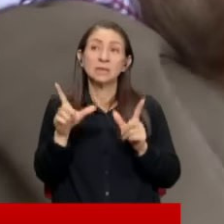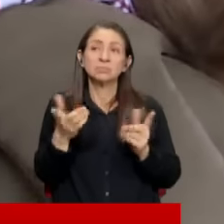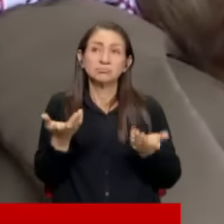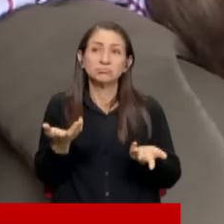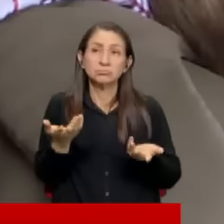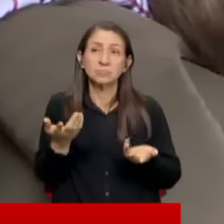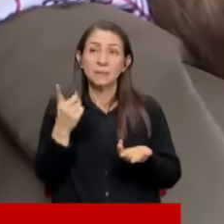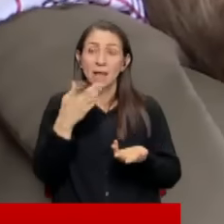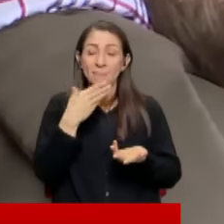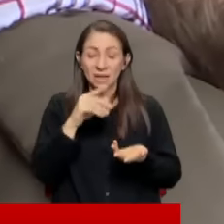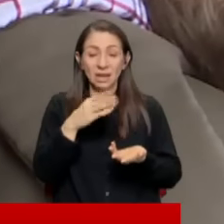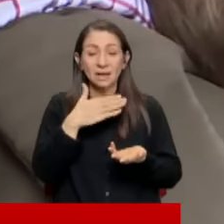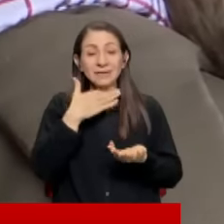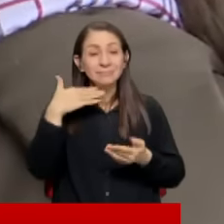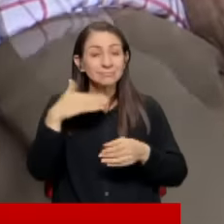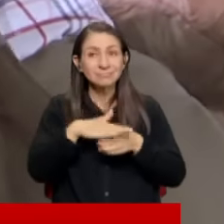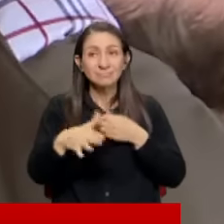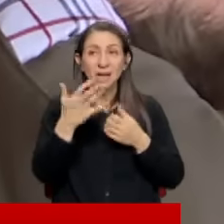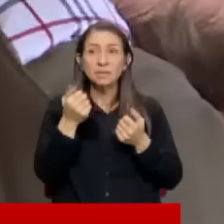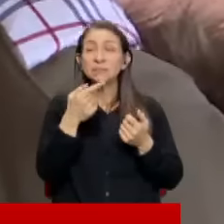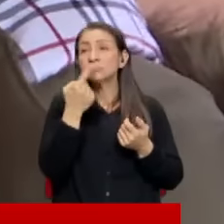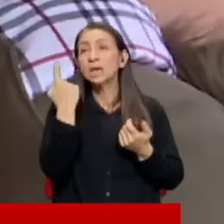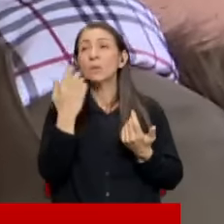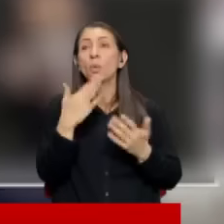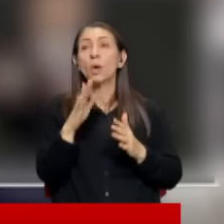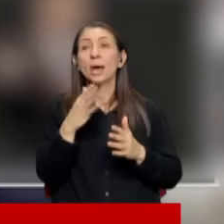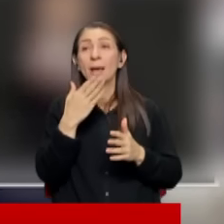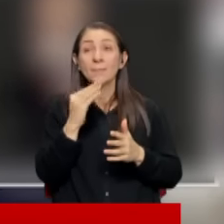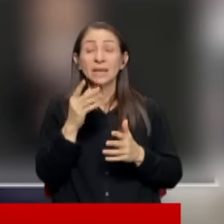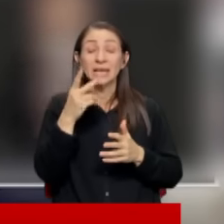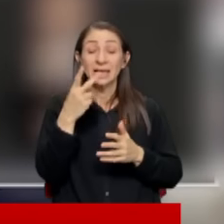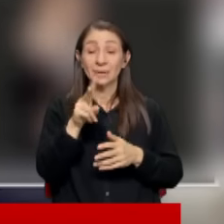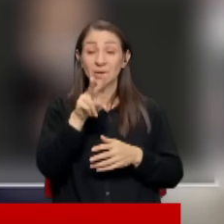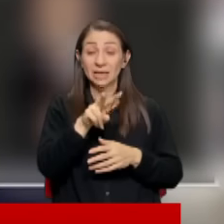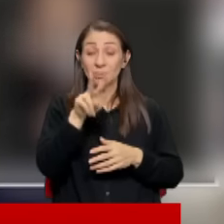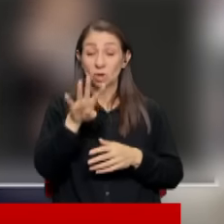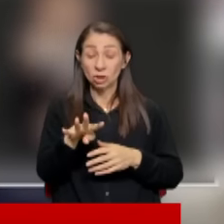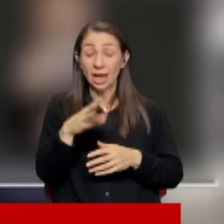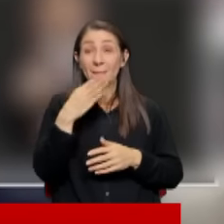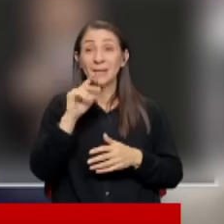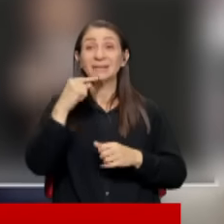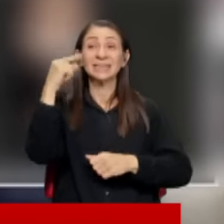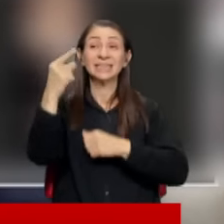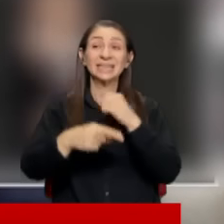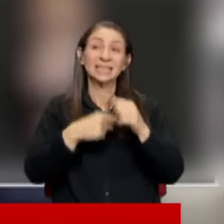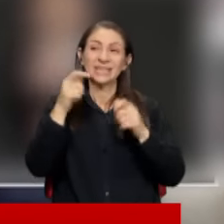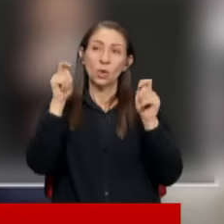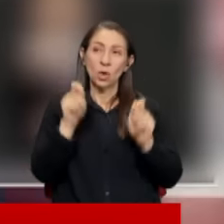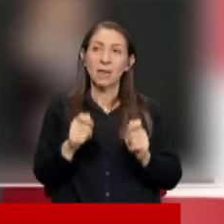az. Bir emeklinin ada kalmasına imkan yok. Emekliler yılı ya bu sene. 2024'ü